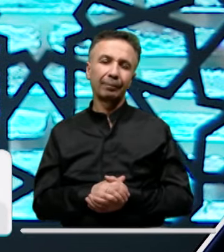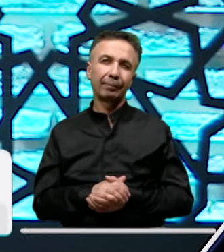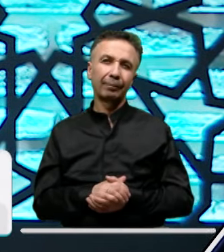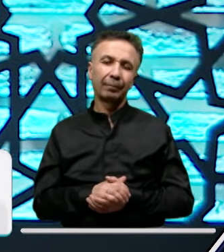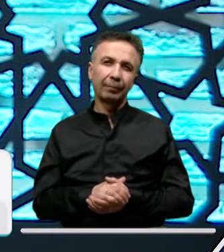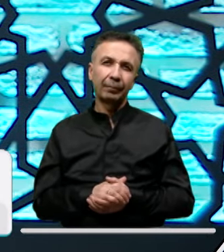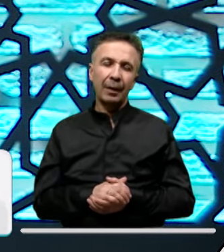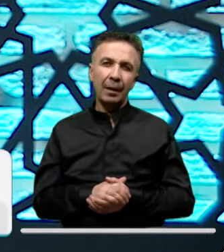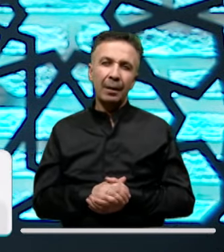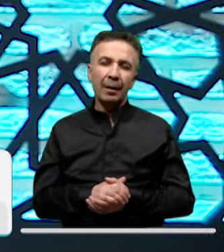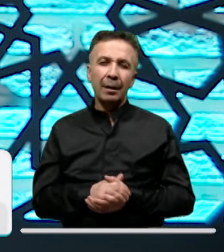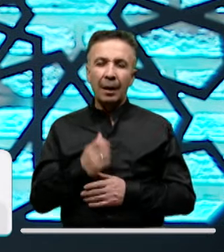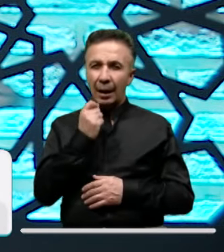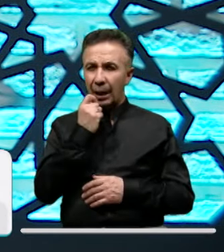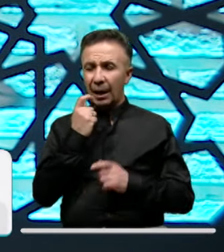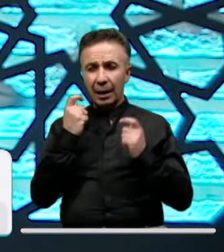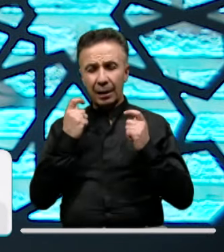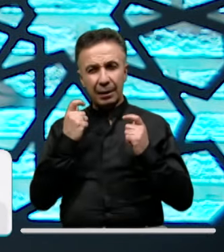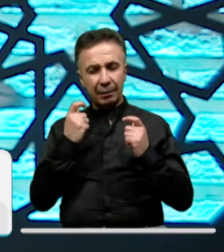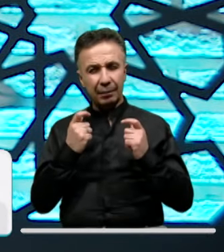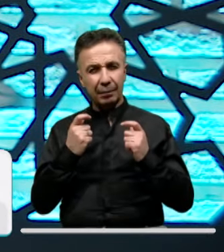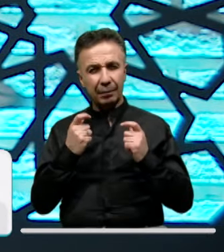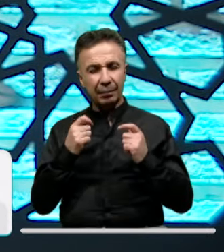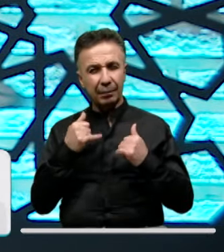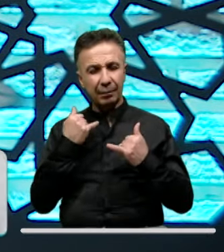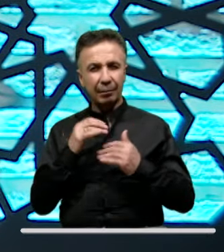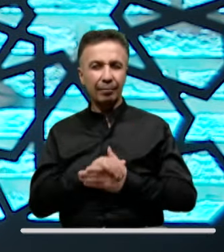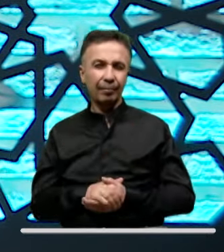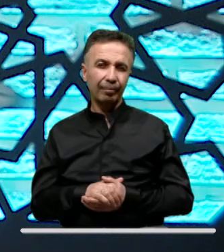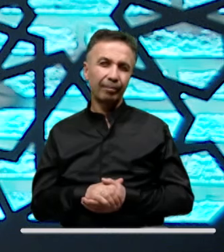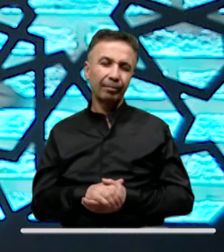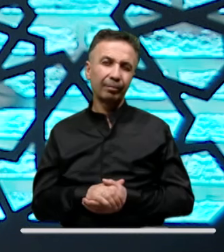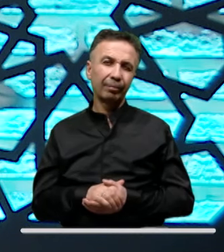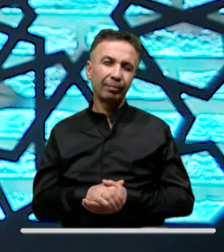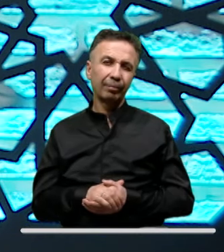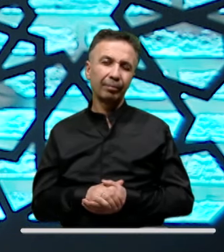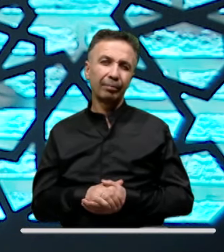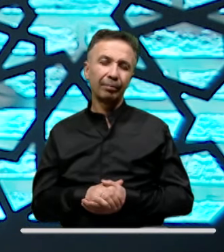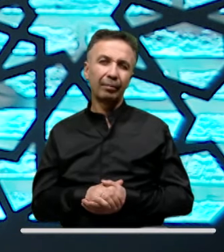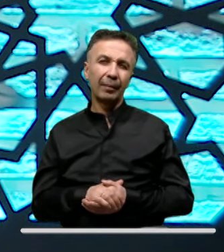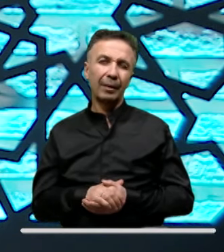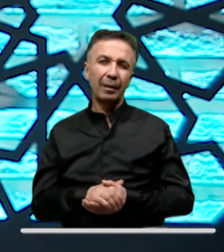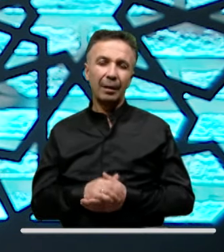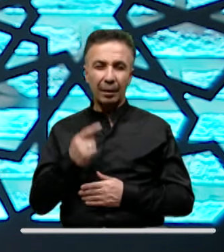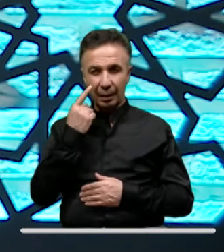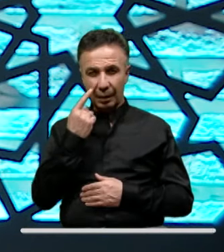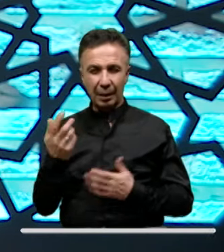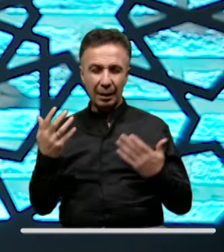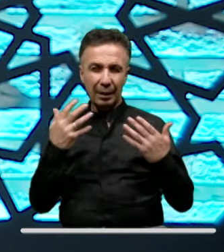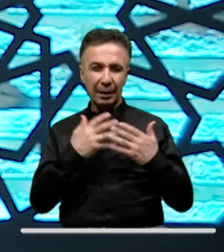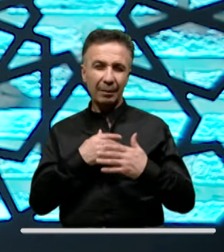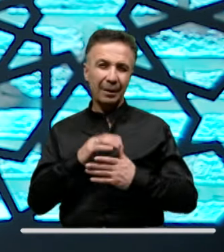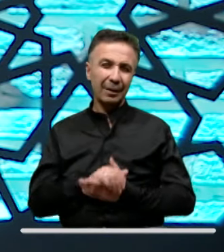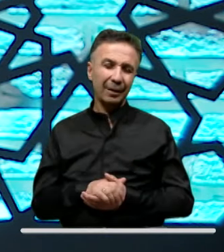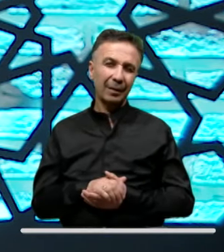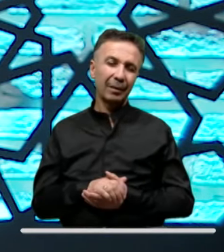razı olsun. Ankara'dan bir telefonumuz var. Yasin Bey hattımızda. Alo. Hayırlı akşamlar hocam. Teşekkür ederiz. Hayırlı akşamlar, hayırlı